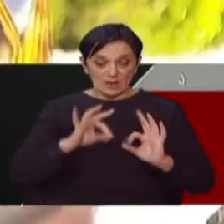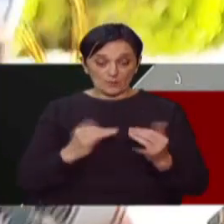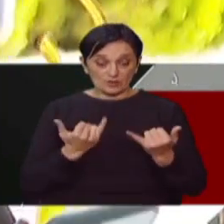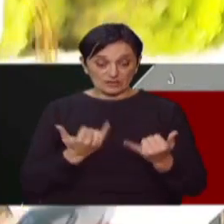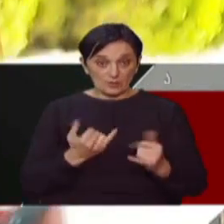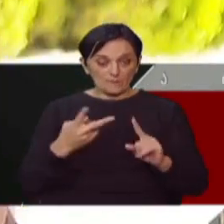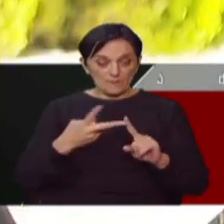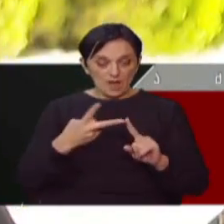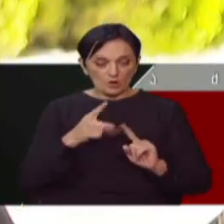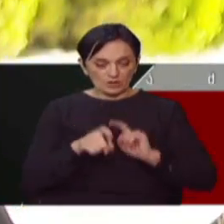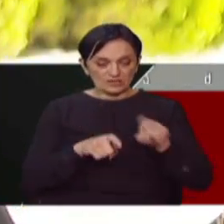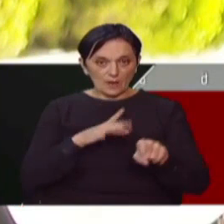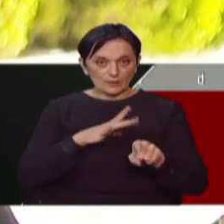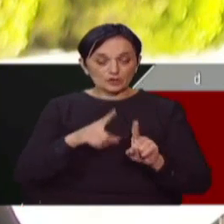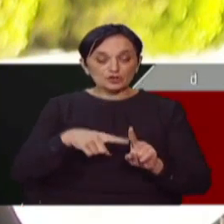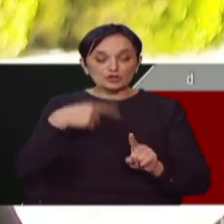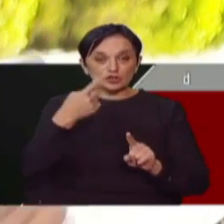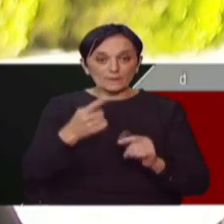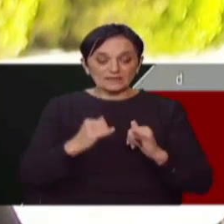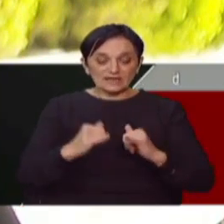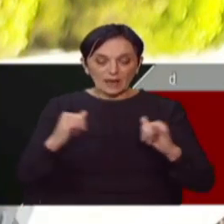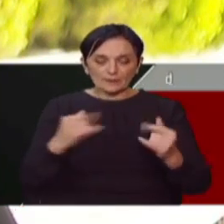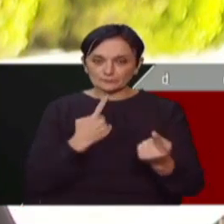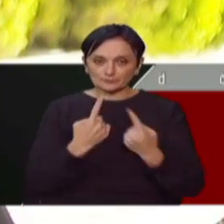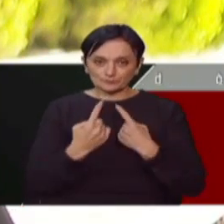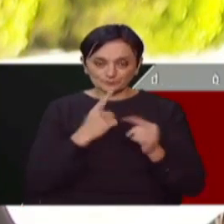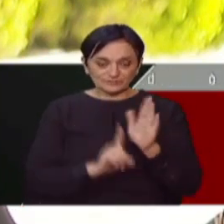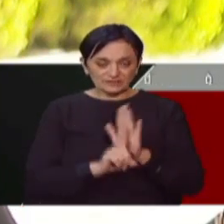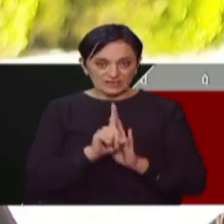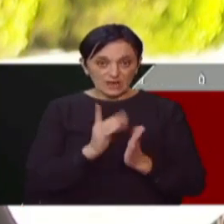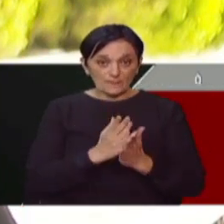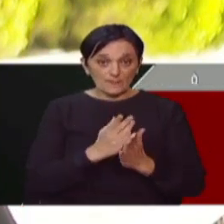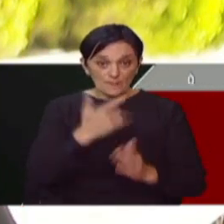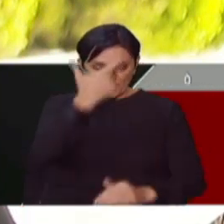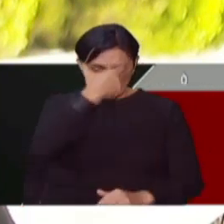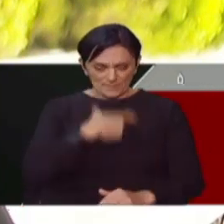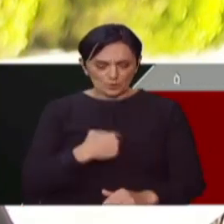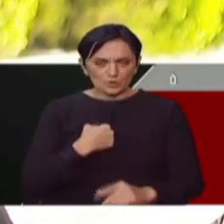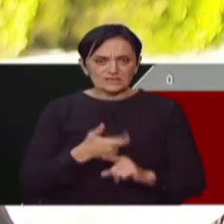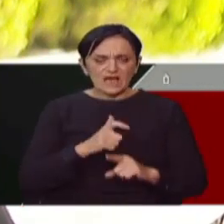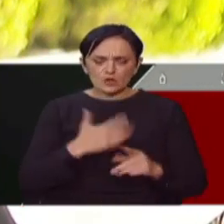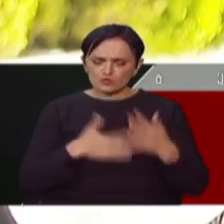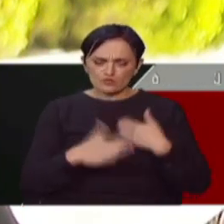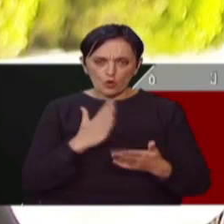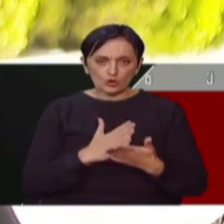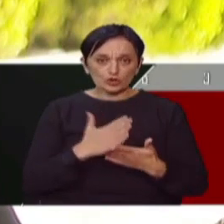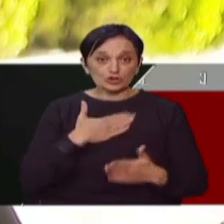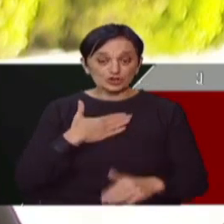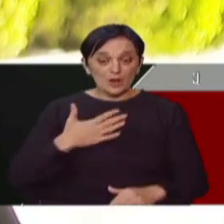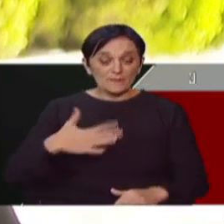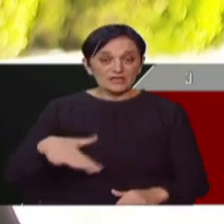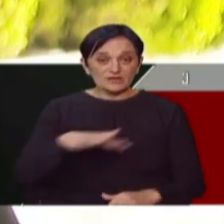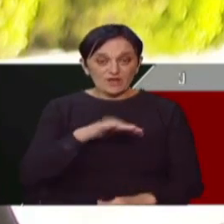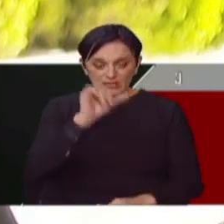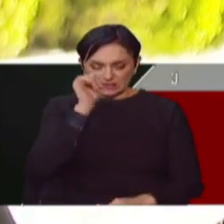ეს მეორე ნაბიჯი იყო და შემდეგი უკვე გაფართოებაზე მოლაპარაკების დაწყებაა. პიროვნულადაც ძალიან მოხარული ვარ და ჩემი ქვეყანა